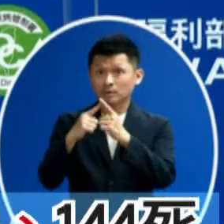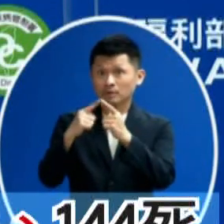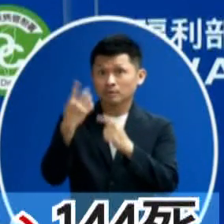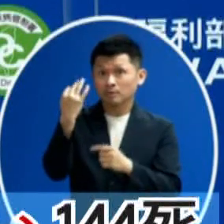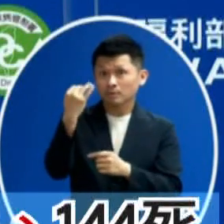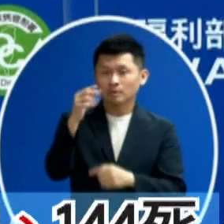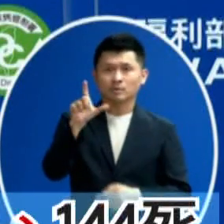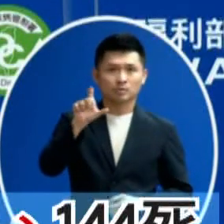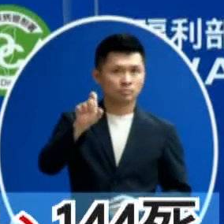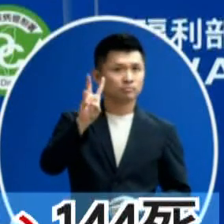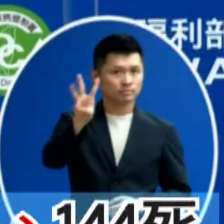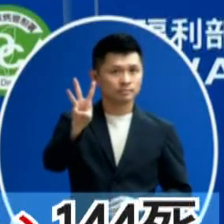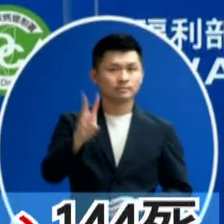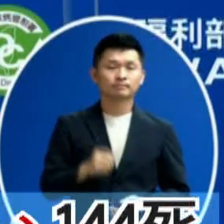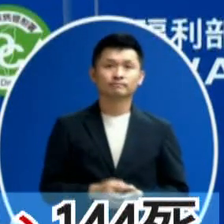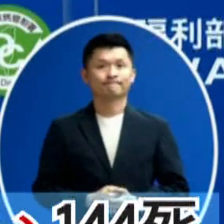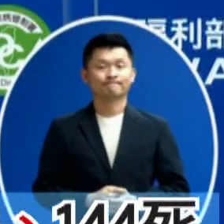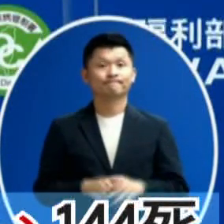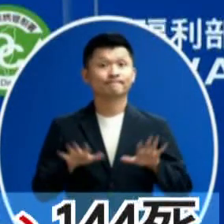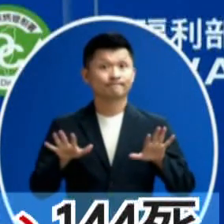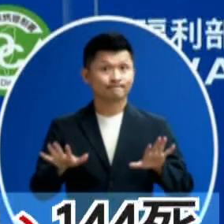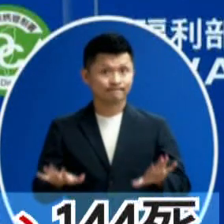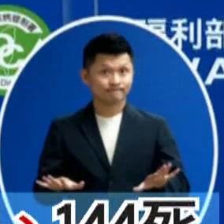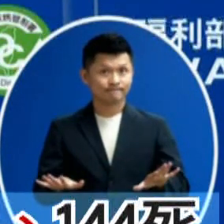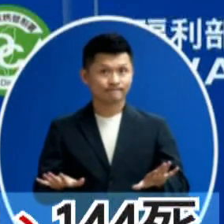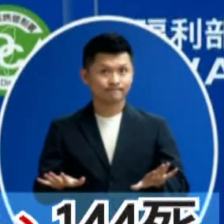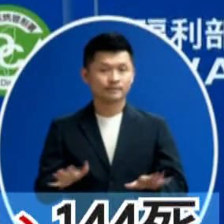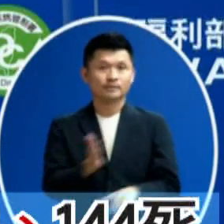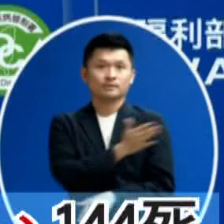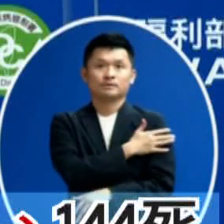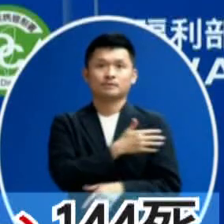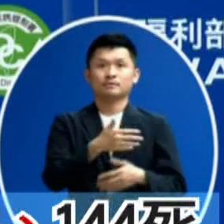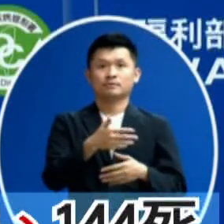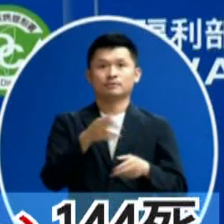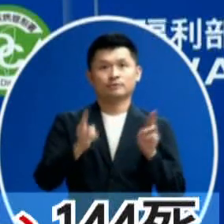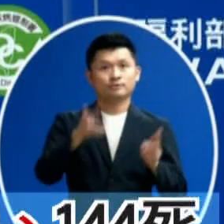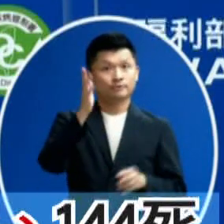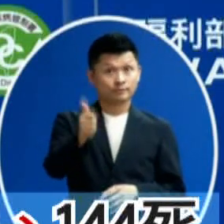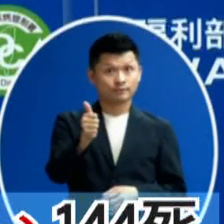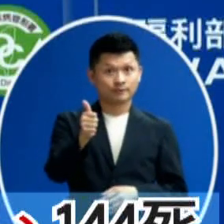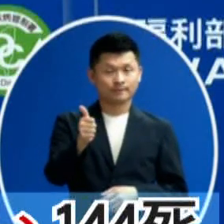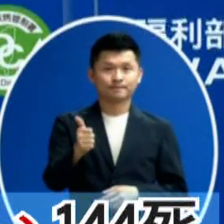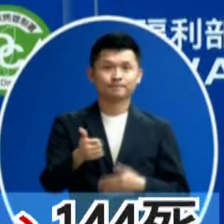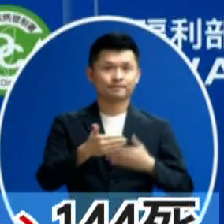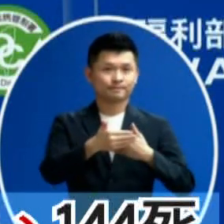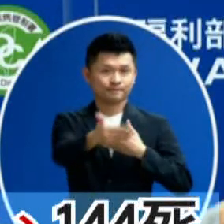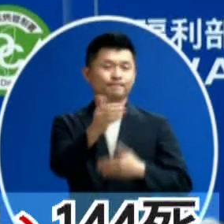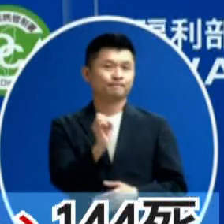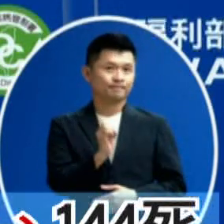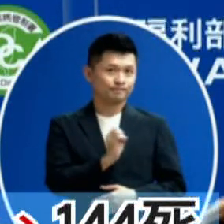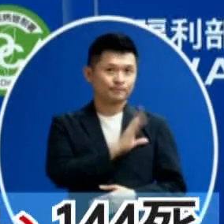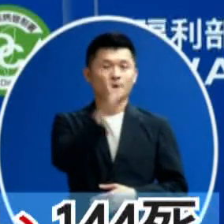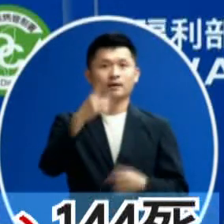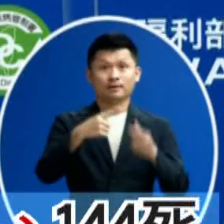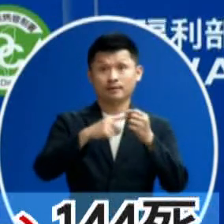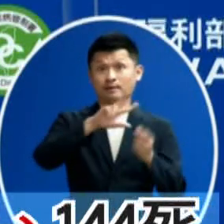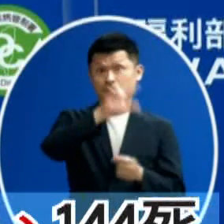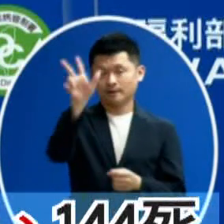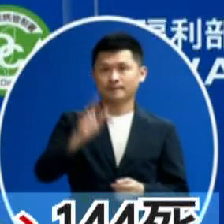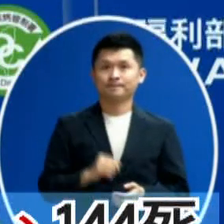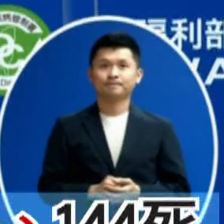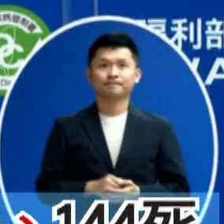且不止石斑鱼，其他鱼种啊，像石目鱼啊或者是白带鱼的价格都还在涨价。石目鱼价格呢甚至来到每